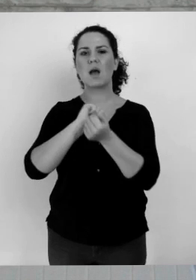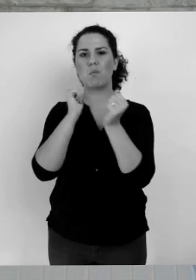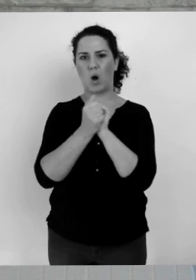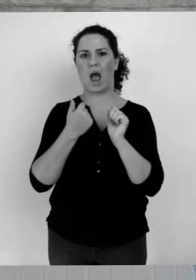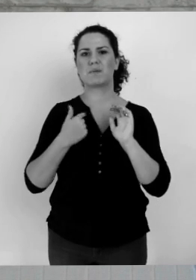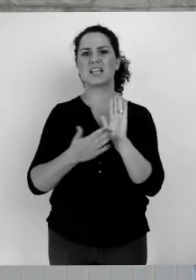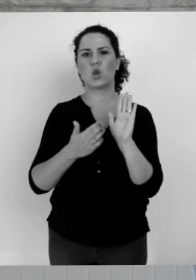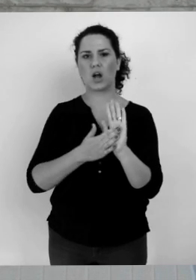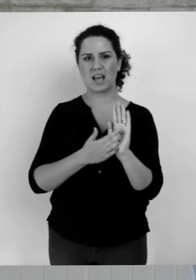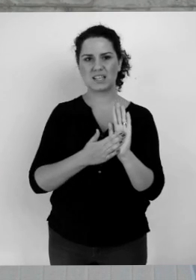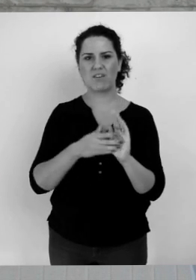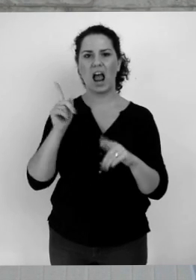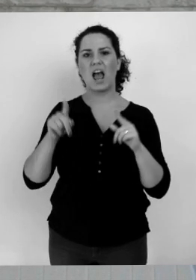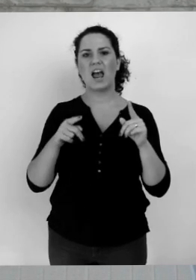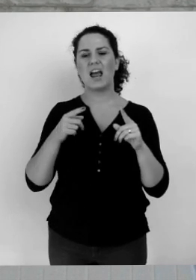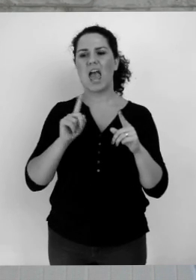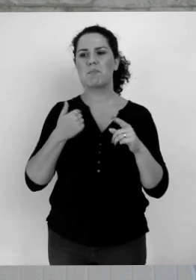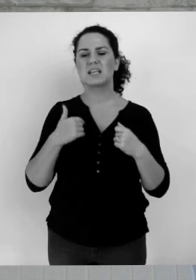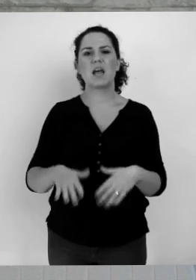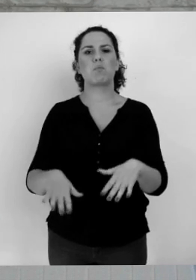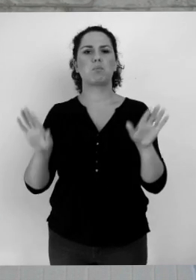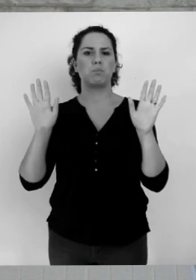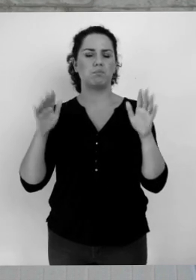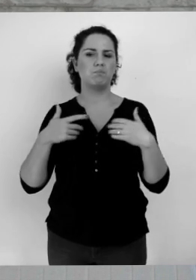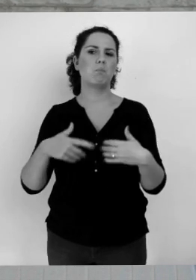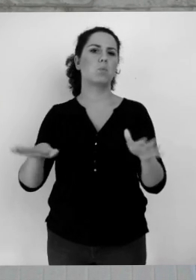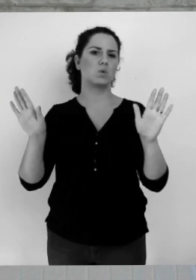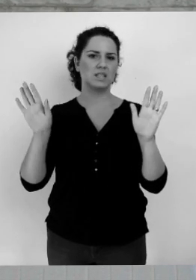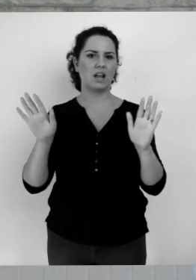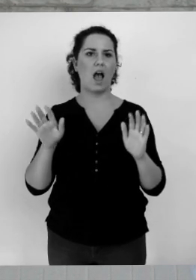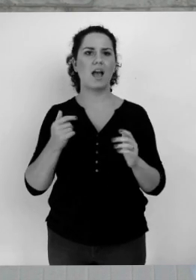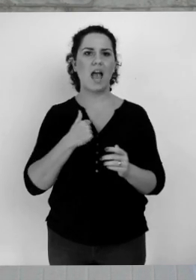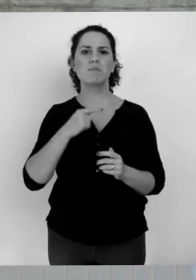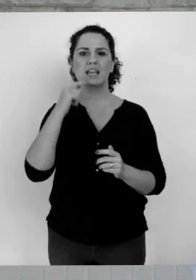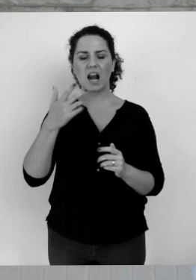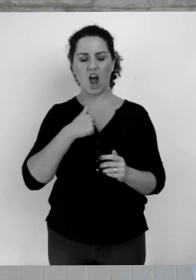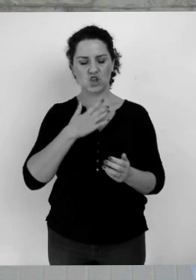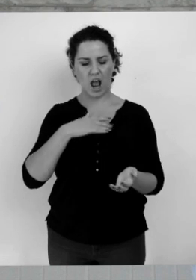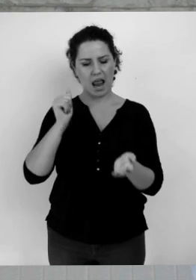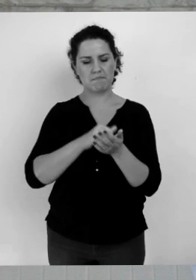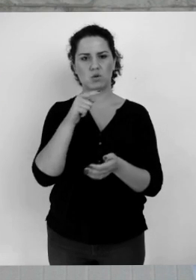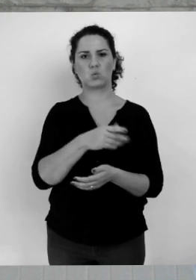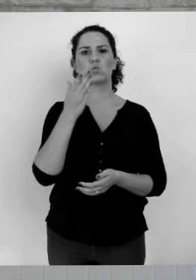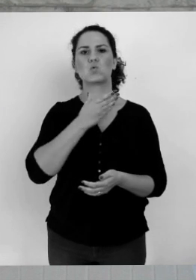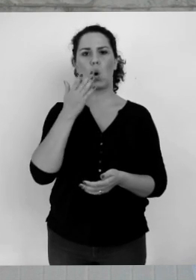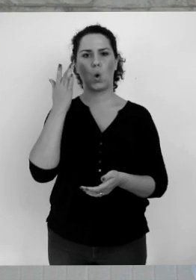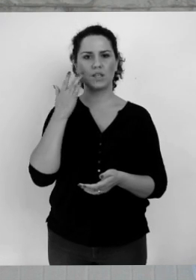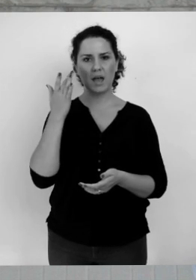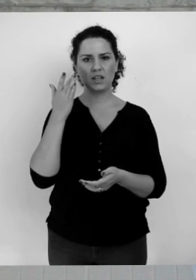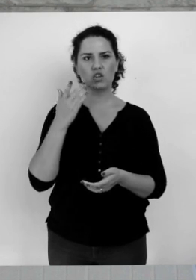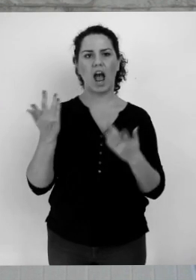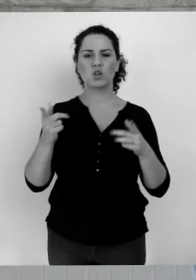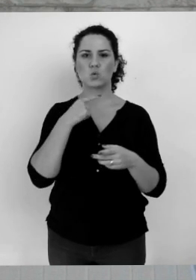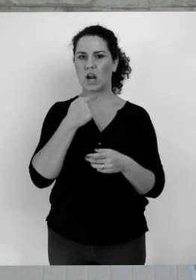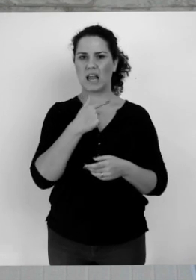dokazila, ne bi popustila. Ja bi rekla da želim išću kosmetičku školu. A kako ću